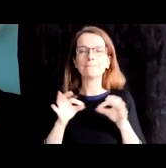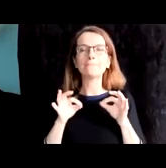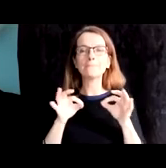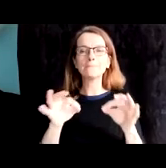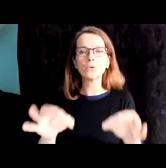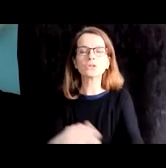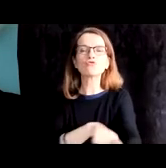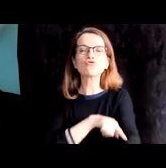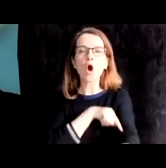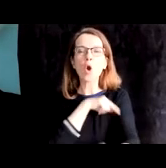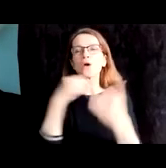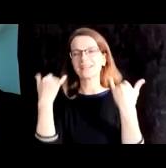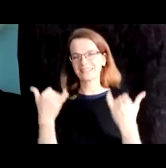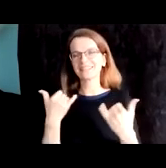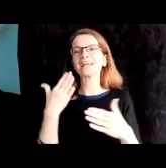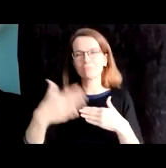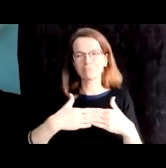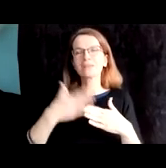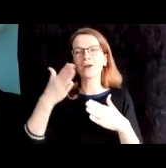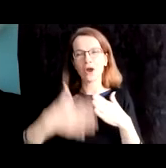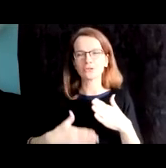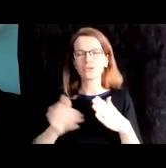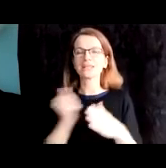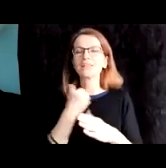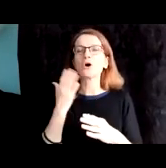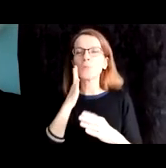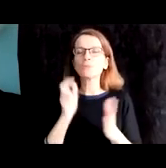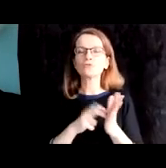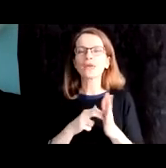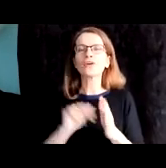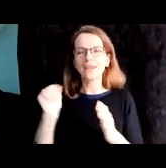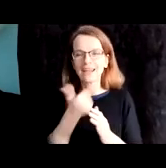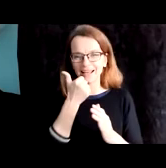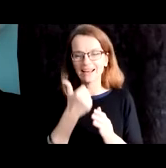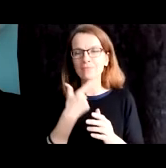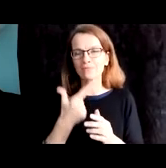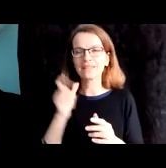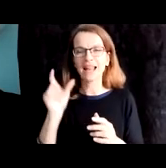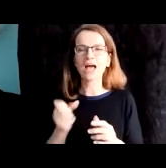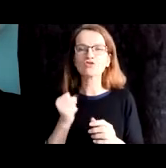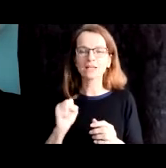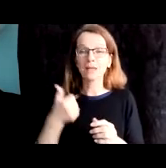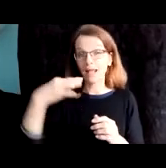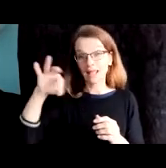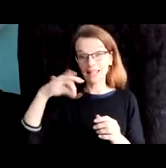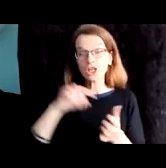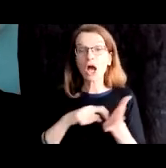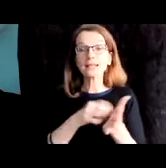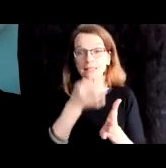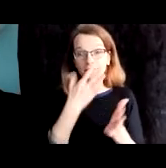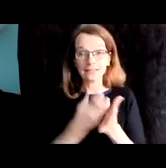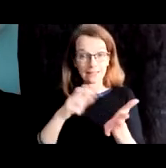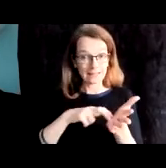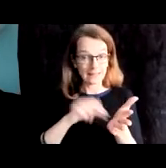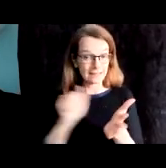smo vseeno pri koncu. Zato naj končam s parafraziranjem Shakespearea. Edino zdravilo za strah zaradi nevednosti